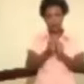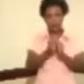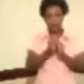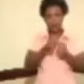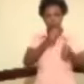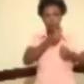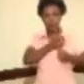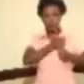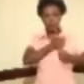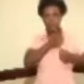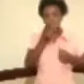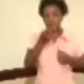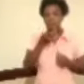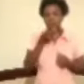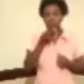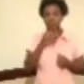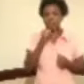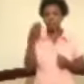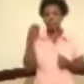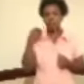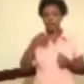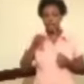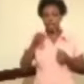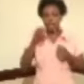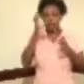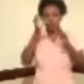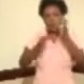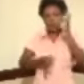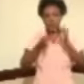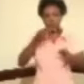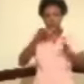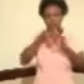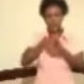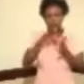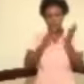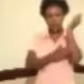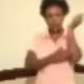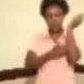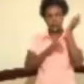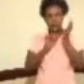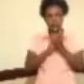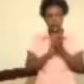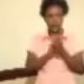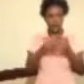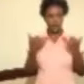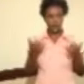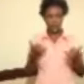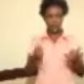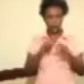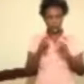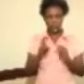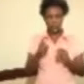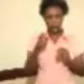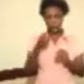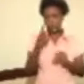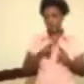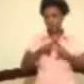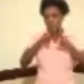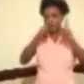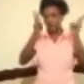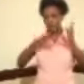là, nous connaissons que son force étrangère qui assure elle. Faut ne pas oublier ça. Bon, nous pas, n'a venu son question qui est important